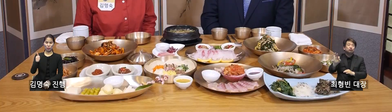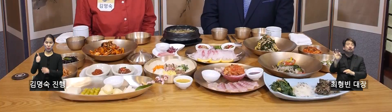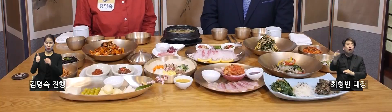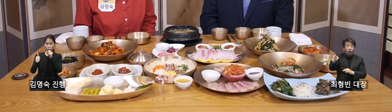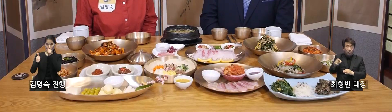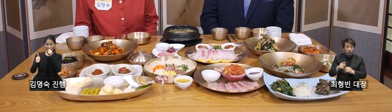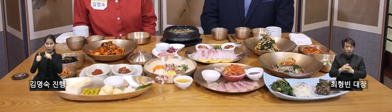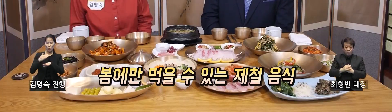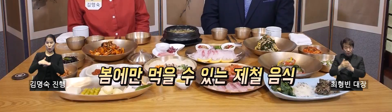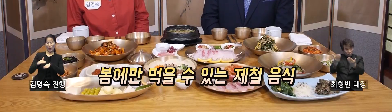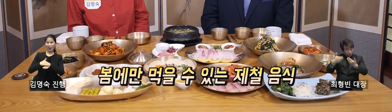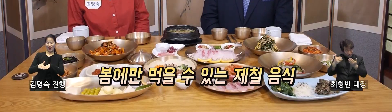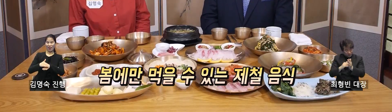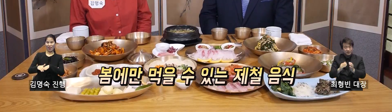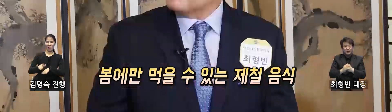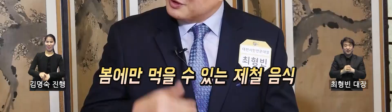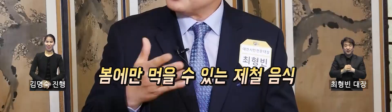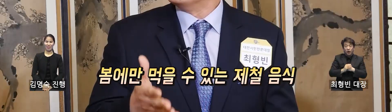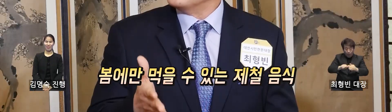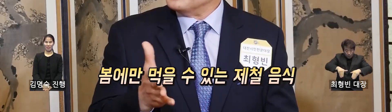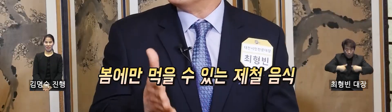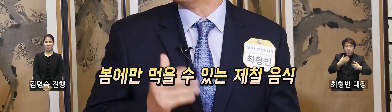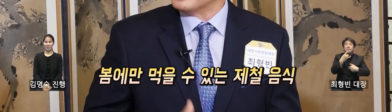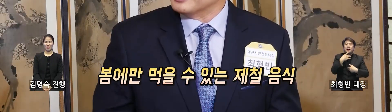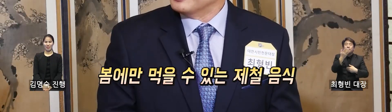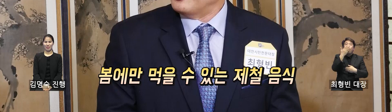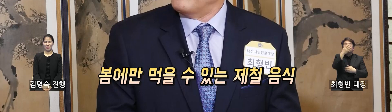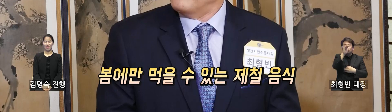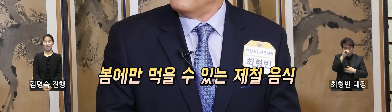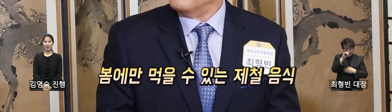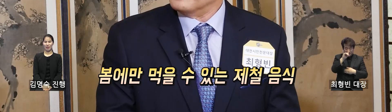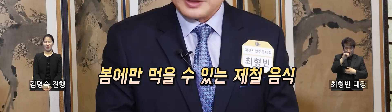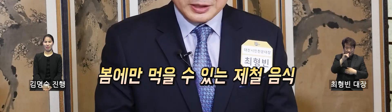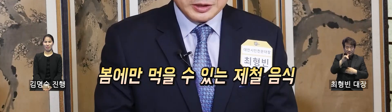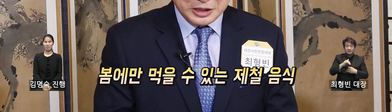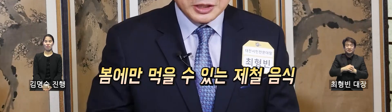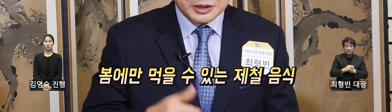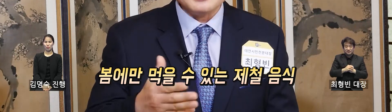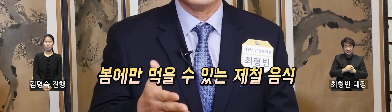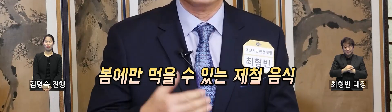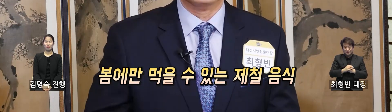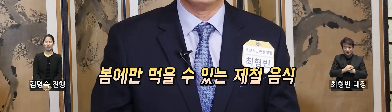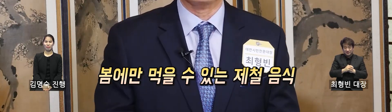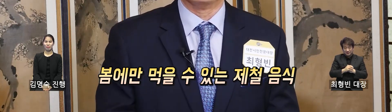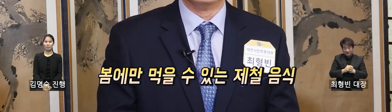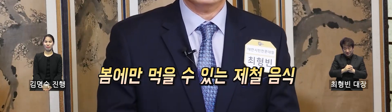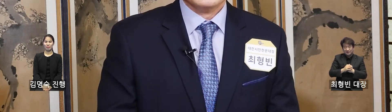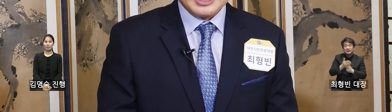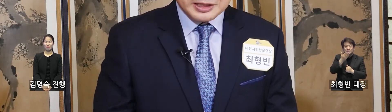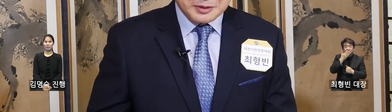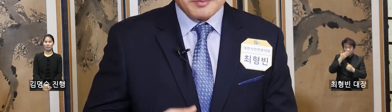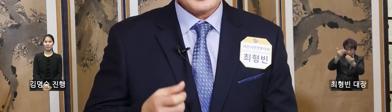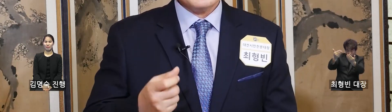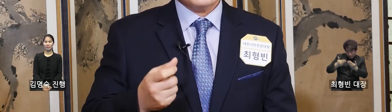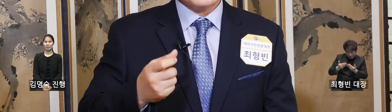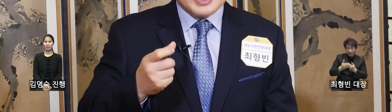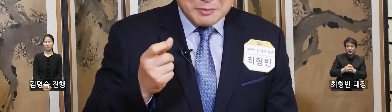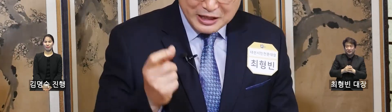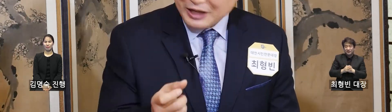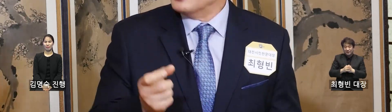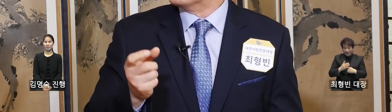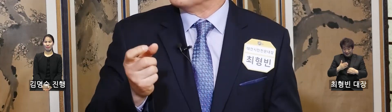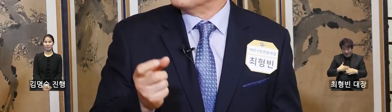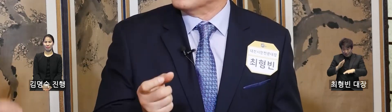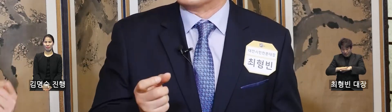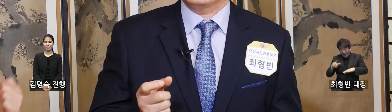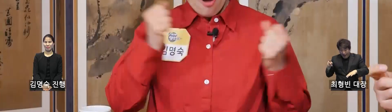회 예 고기를 많이 먹을 수 있는 유일한 어 예 제철음식 이온을 나와서 제가 지금 손이